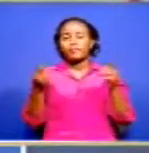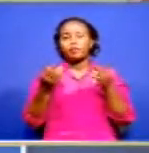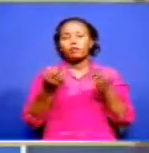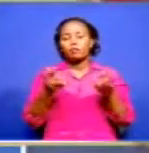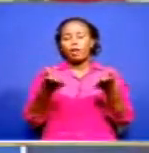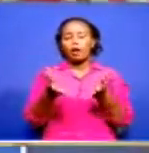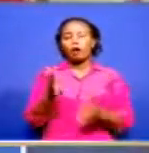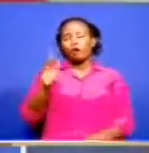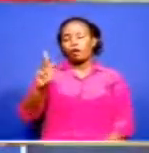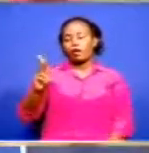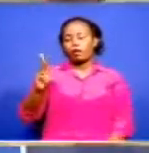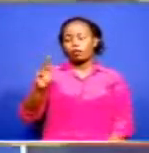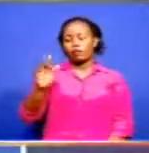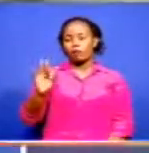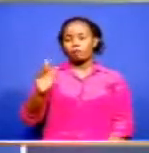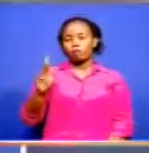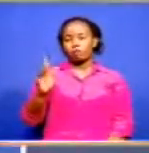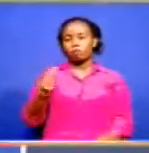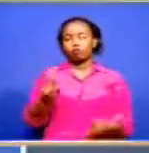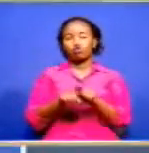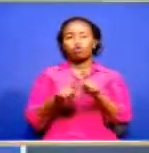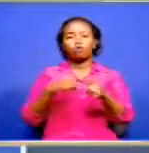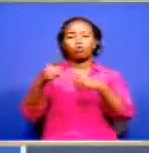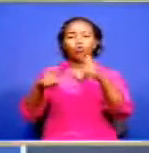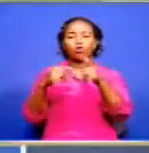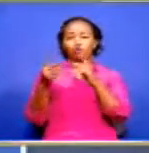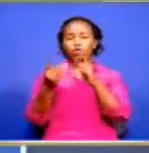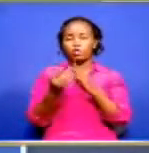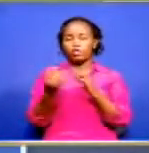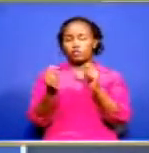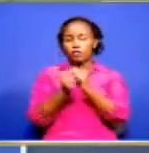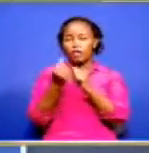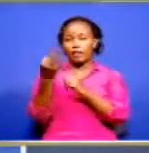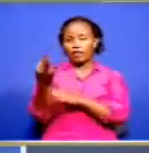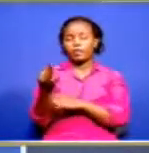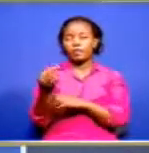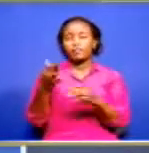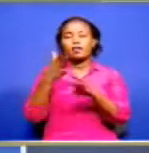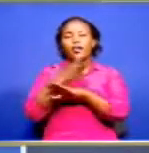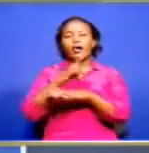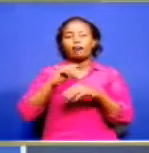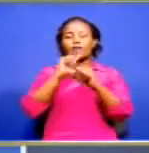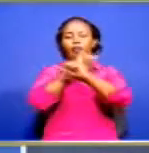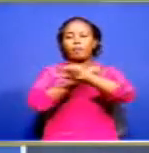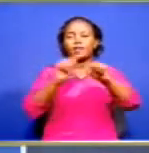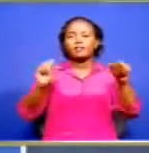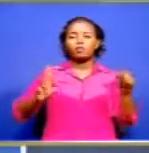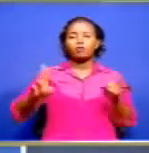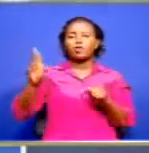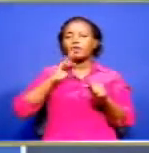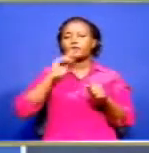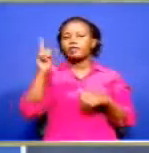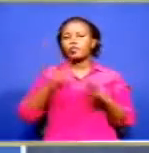nchini inatarajiwa kurejelewa tarehe 13 mwezi huu baada ya Rais Uhuru Kenyatta kutangaza kurejelewa kwa